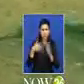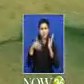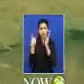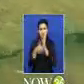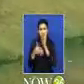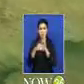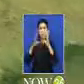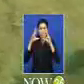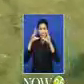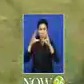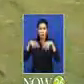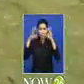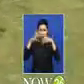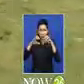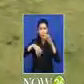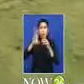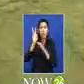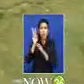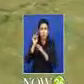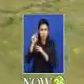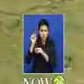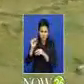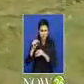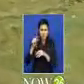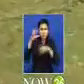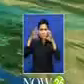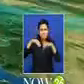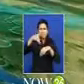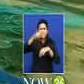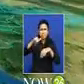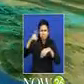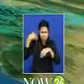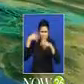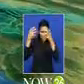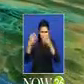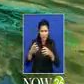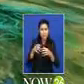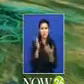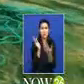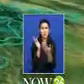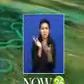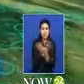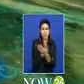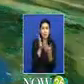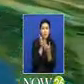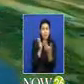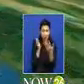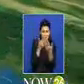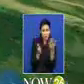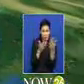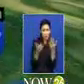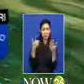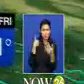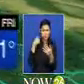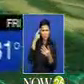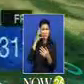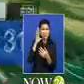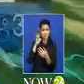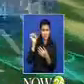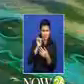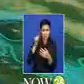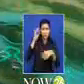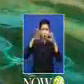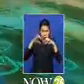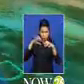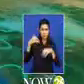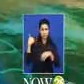ฝนฟ้าคะนองร้อยละ60ของพื้นที่มีฝนตกหนักบางแห่งภาคตะวันออกมีเมฆมากฝนฟ้าคะนองร้อยละ70ของพื้นที่และมีฝนตก